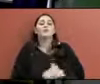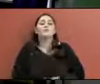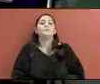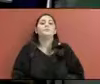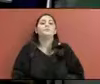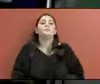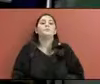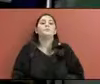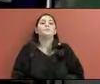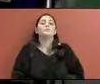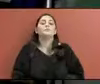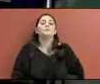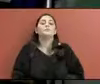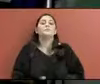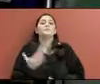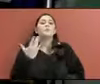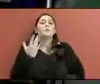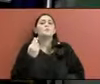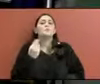Sayın Müdürüm, ben çok ufak